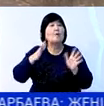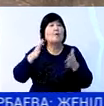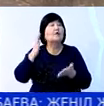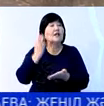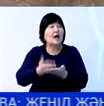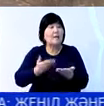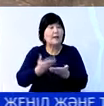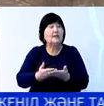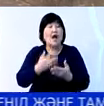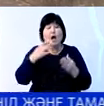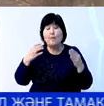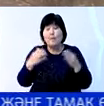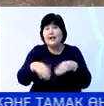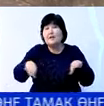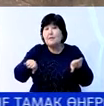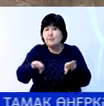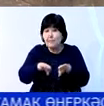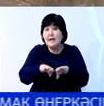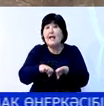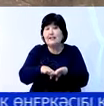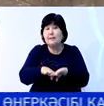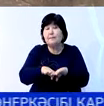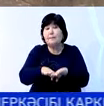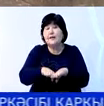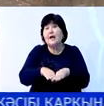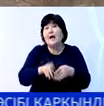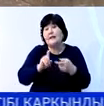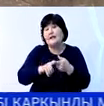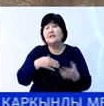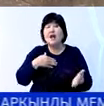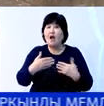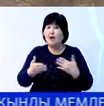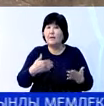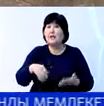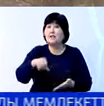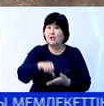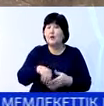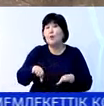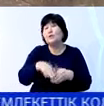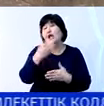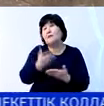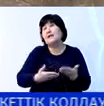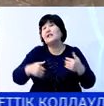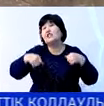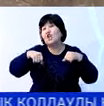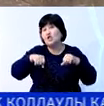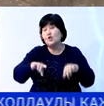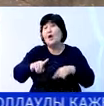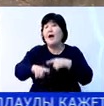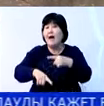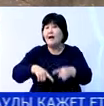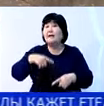мәселелерді партиямен бірлесіп, тығыз осындай қарым-қатынаста болып, осындай мәселелерді шешу, соны ары